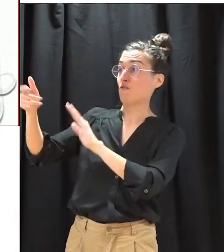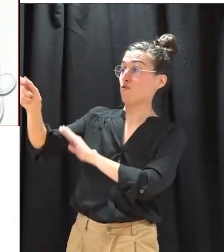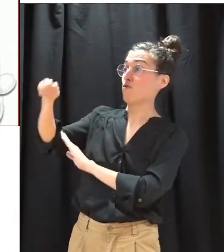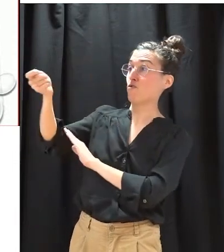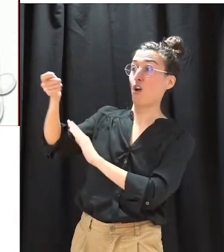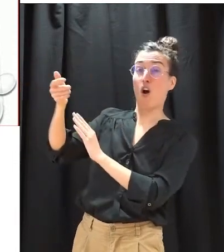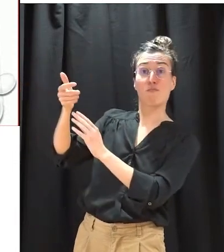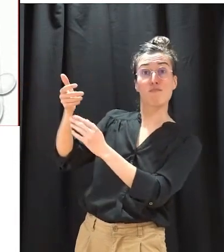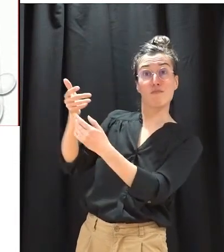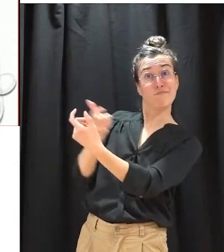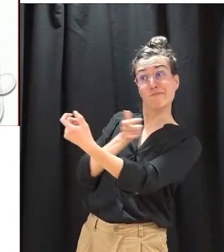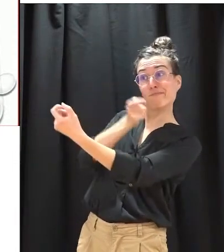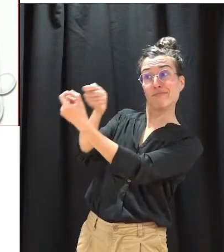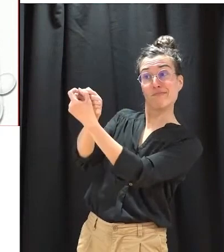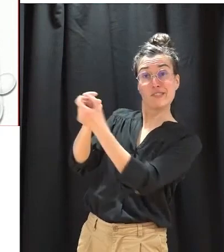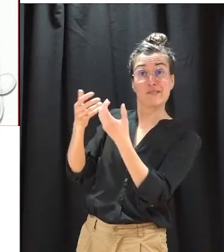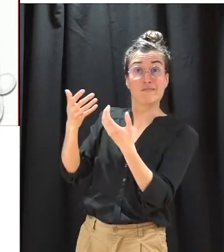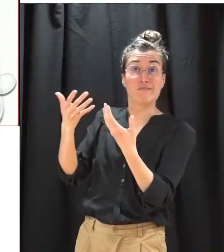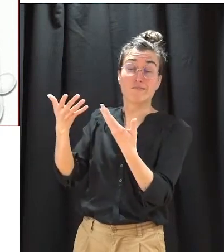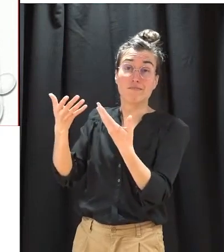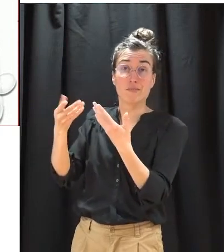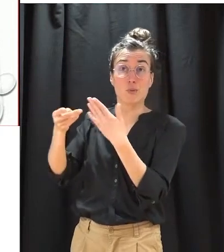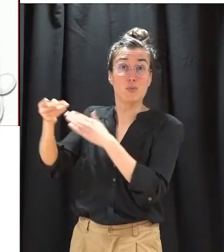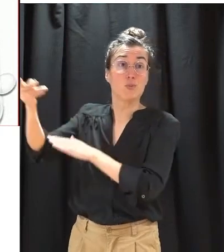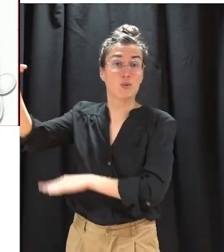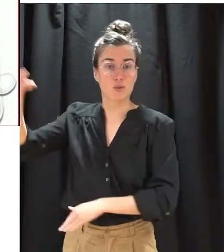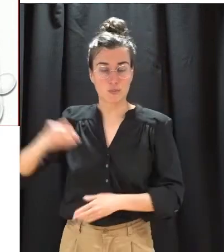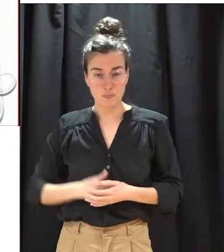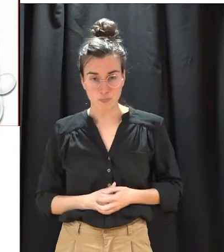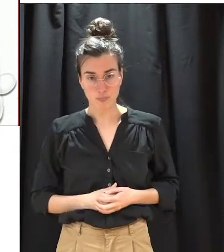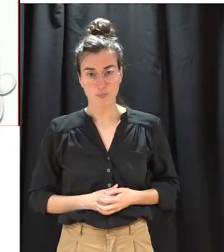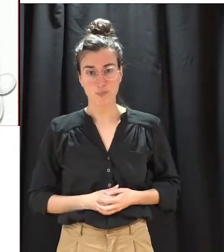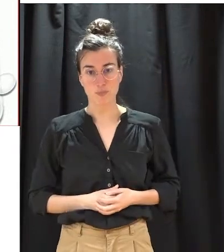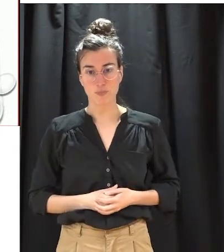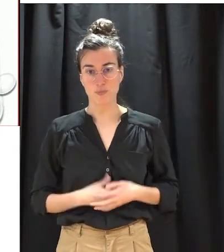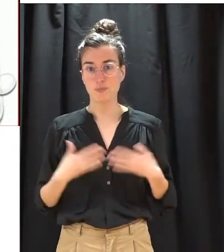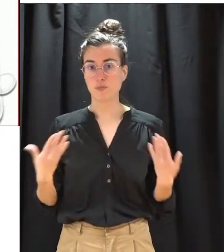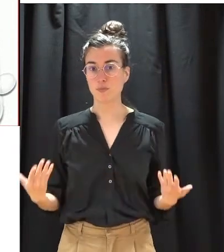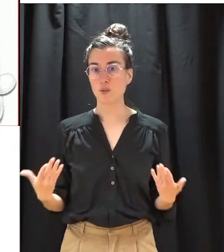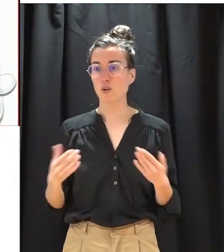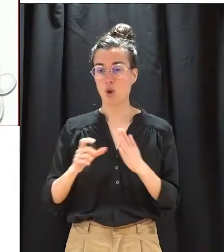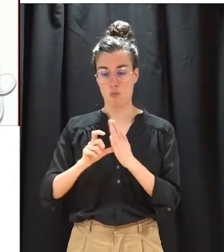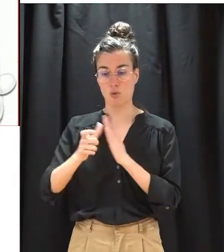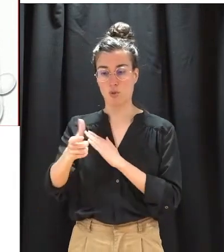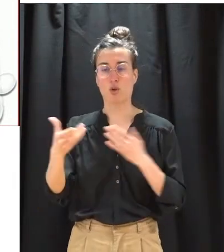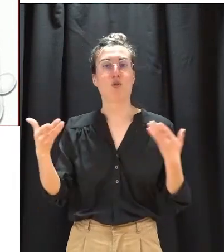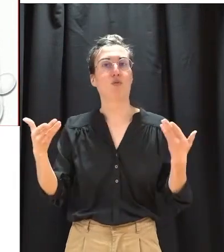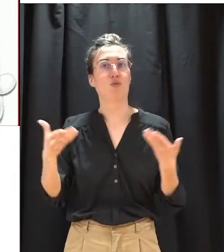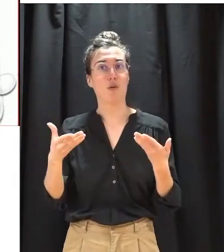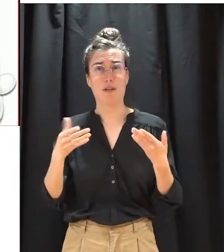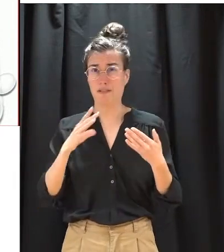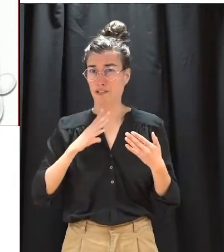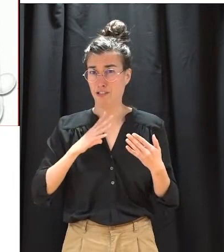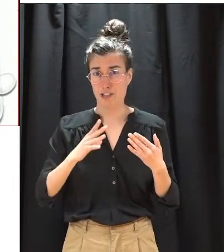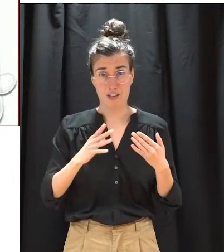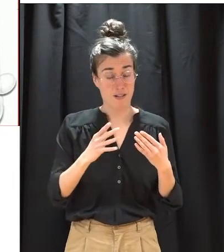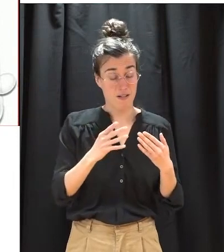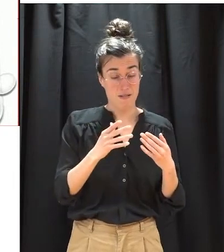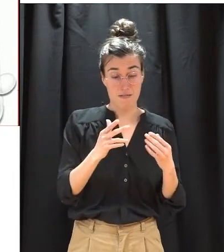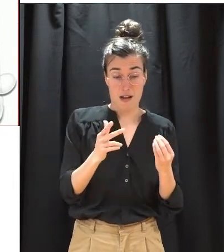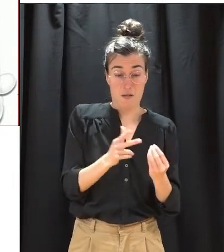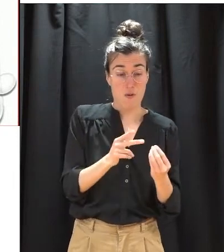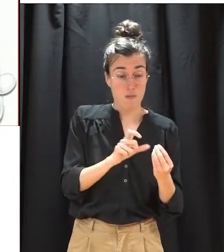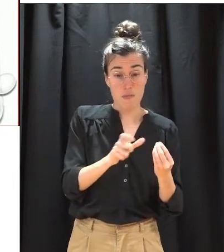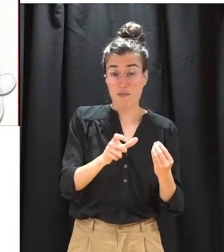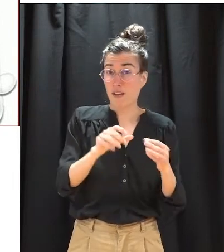Ensuite, après la pose de l'implant, quel est le protocole de rééducation? Donc, il y a de nombreux réglages avec une temporalité qui est très spécifique à chaque enfant, c'est-à-dire